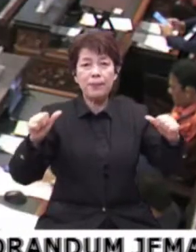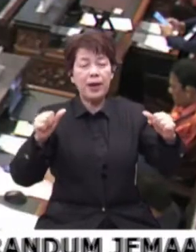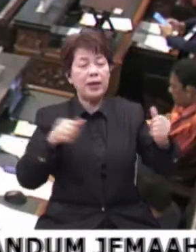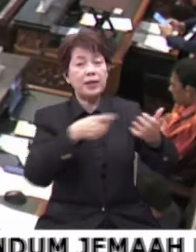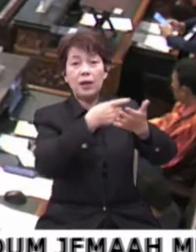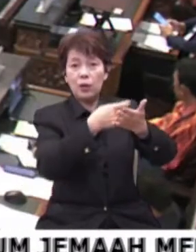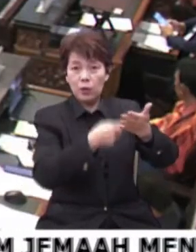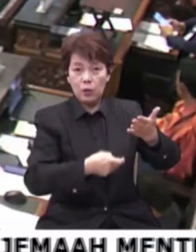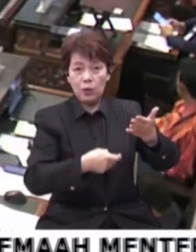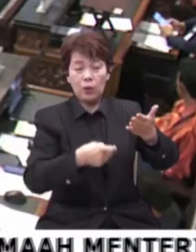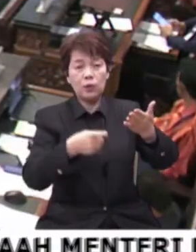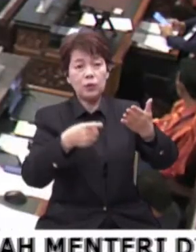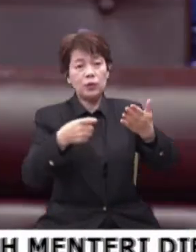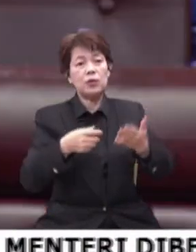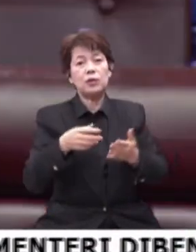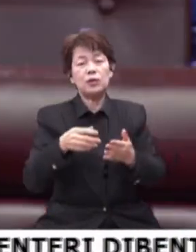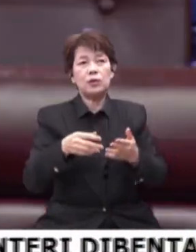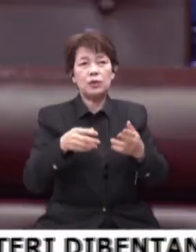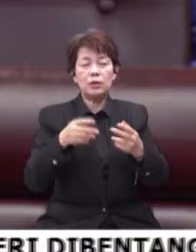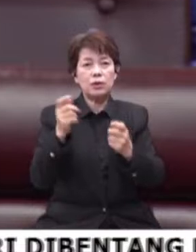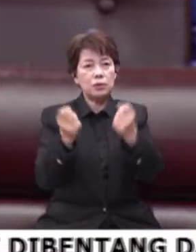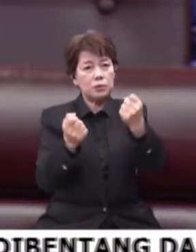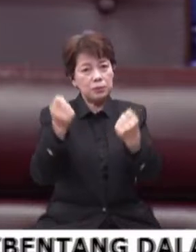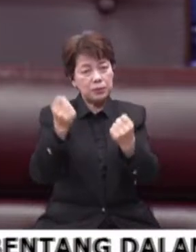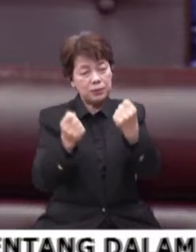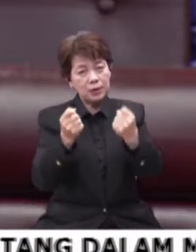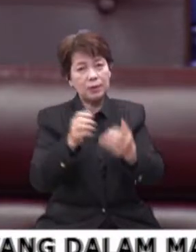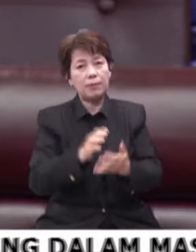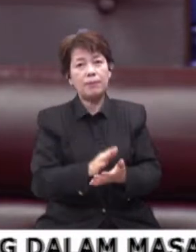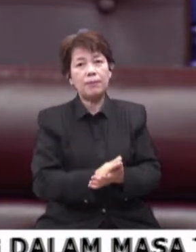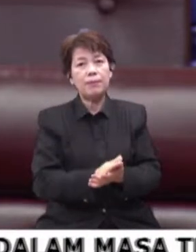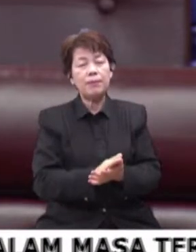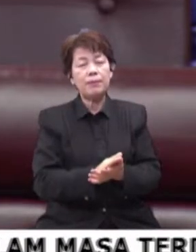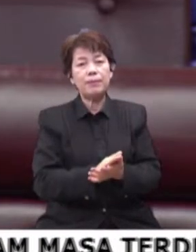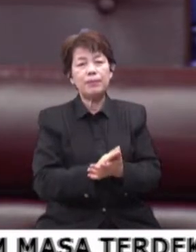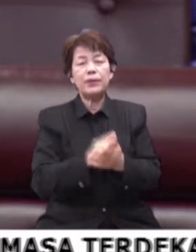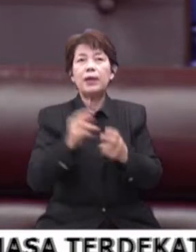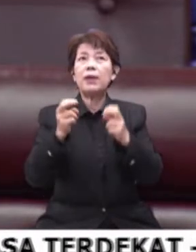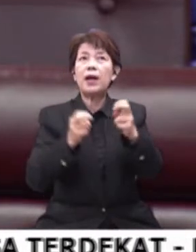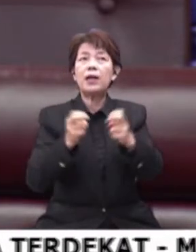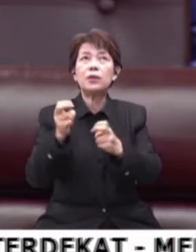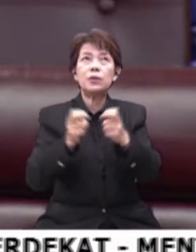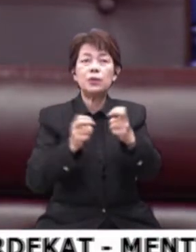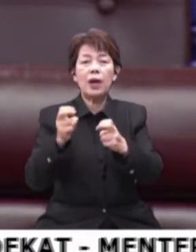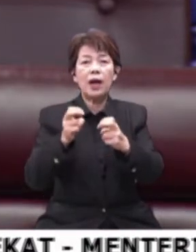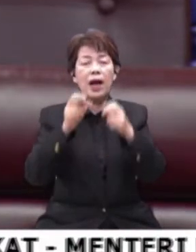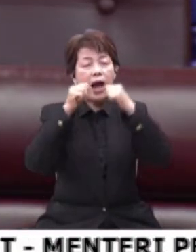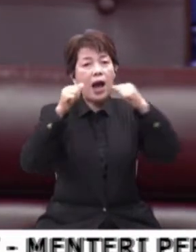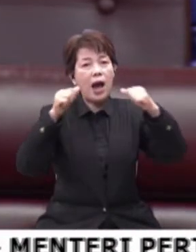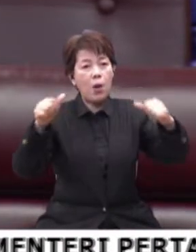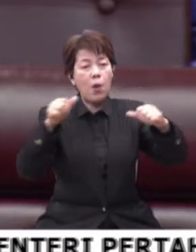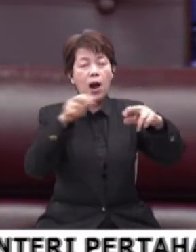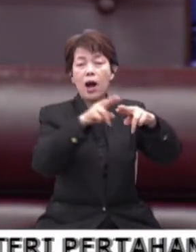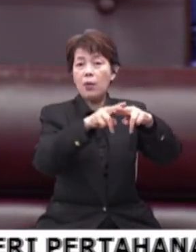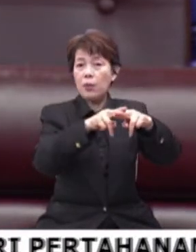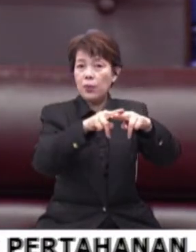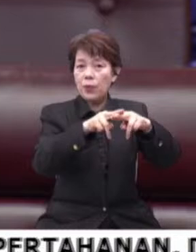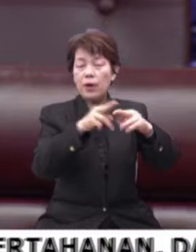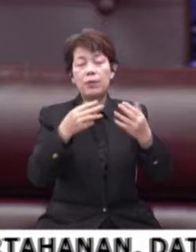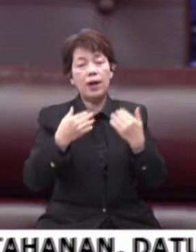kos perjalanan kepada pengguna bagi meningkatkan penggunaan penghematan pengangkutan awam rel kerajaan telah